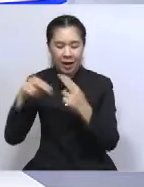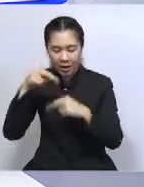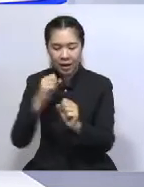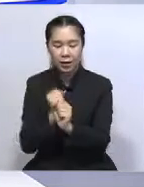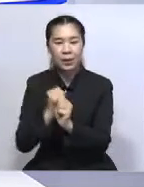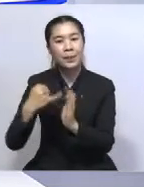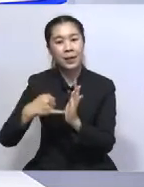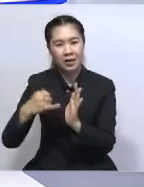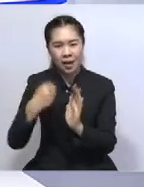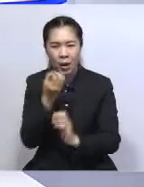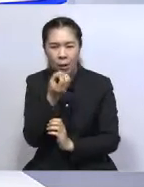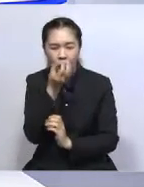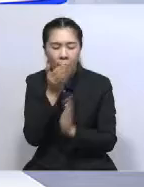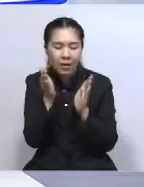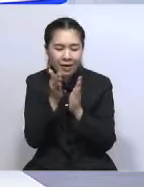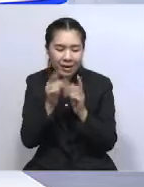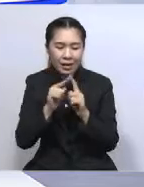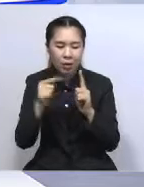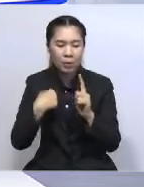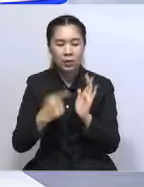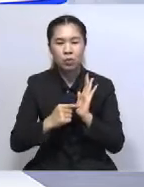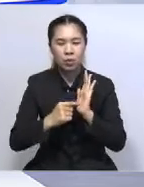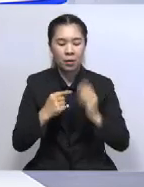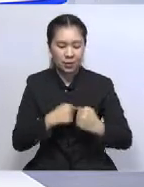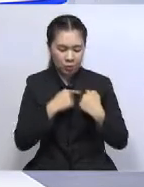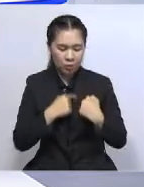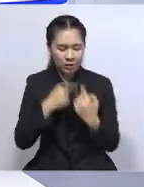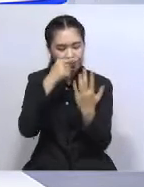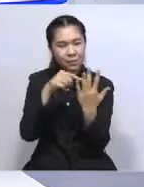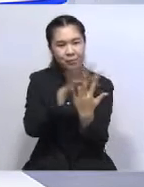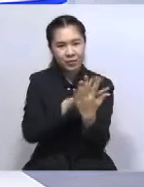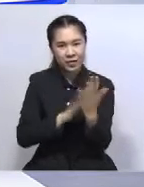ถึงแม้ว่าจะเป็นดอกเล็กๆแต่ว่าแทนดวงใจหรือว่าหัวใจของคนพิการทั่วทั้งประเทศเล